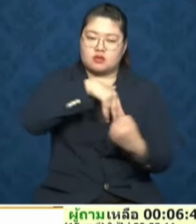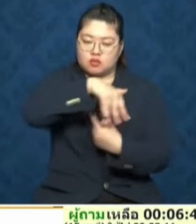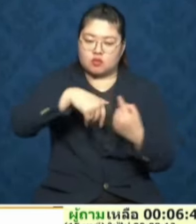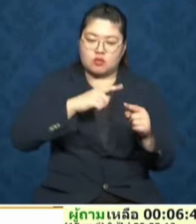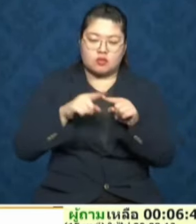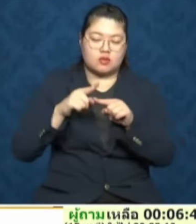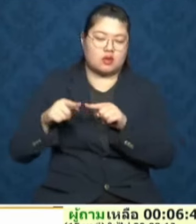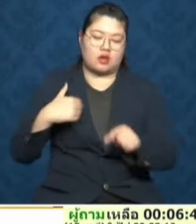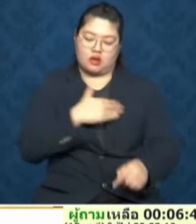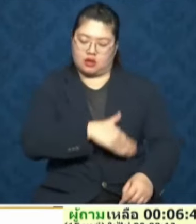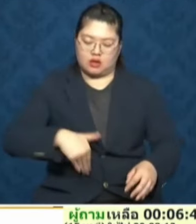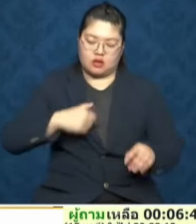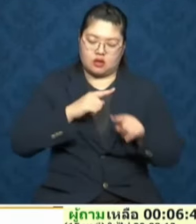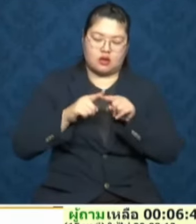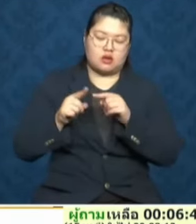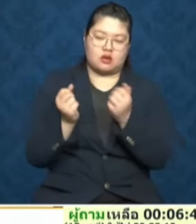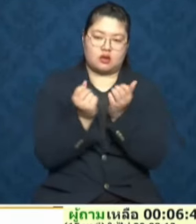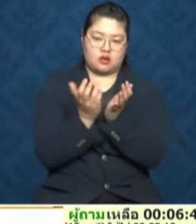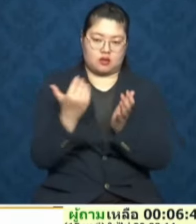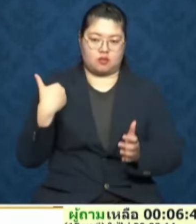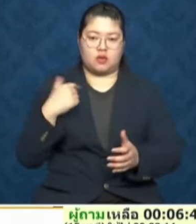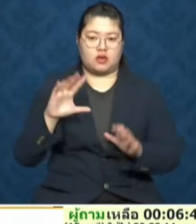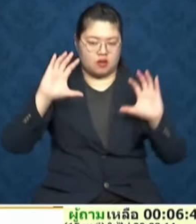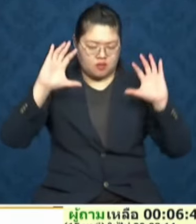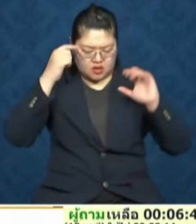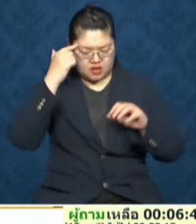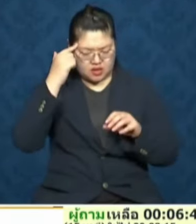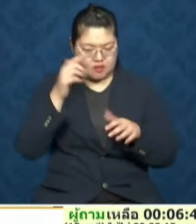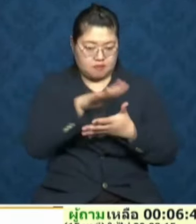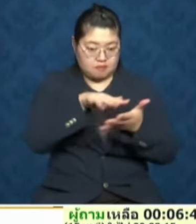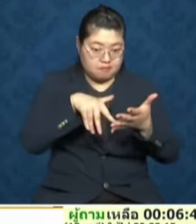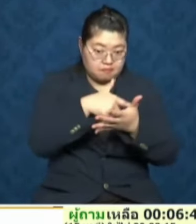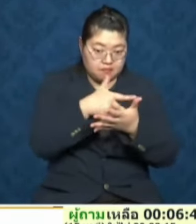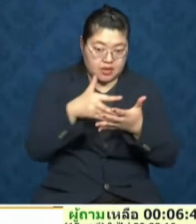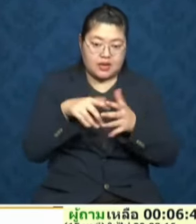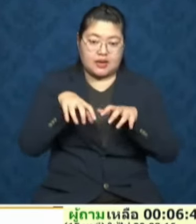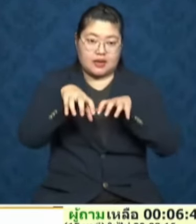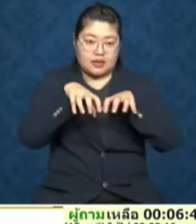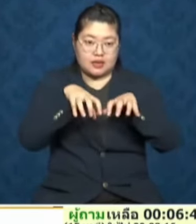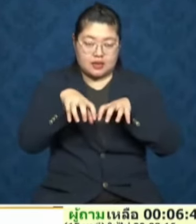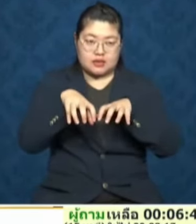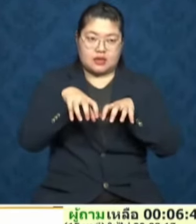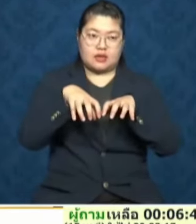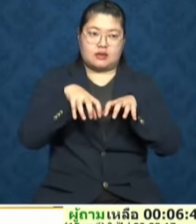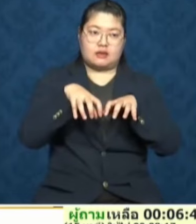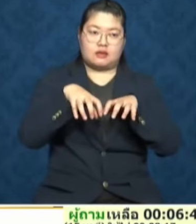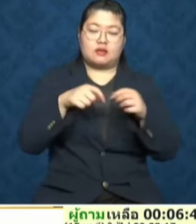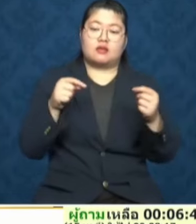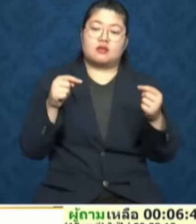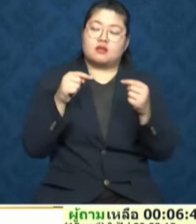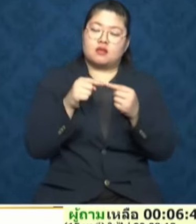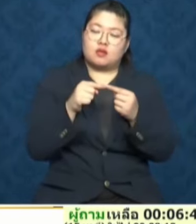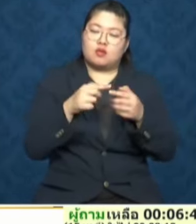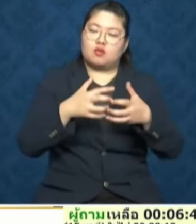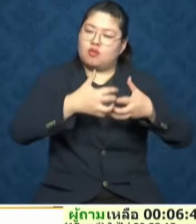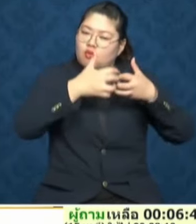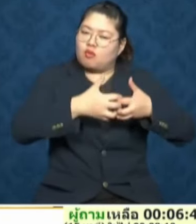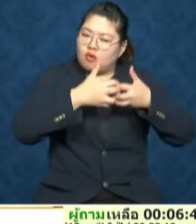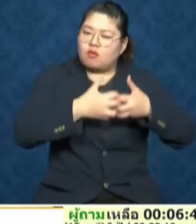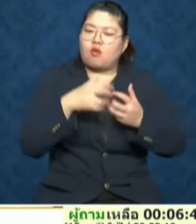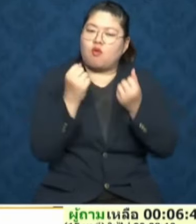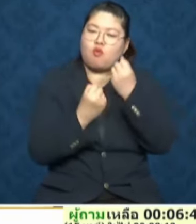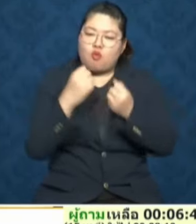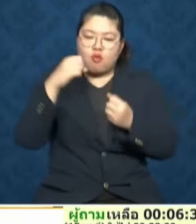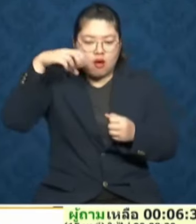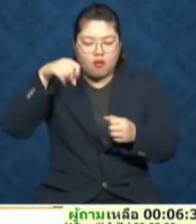สองขผม ทรรฐาน ว่าทางรฐบาได้มีแนวทางและแผนในการเปี่ยหจัดการพลกทบดานส่เวล้มจากอุสากทำยานยิฟ